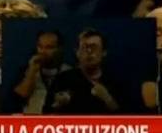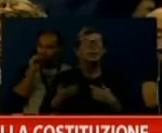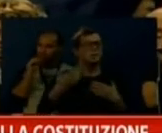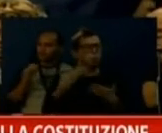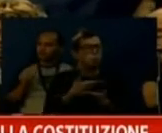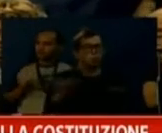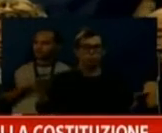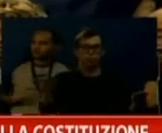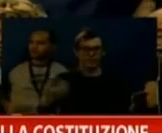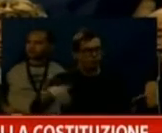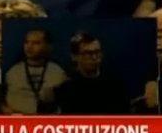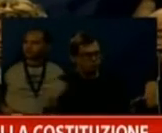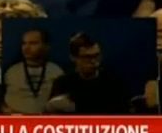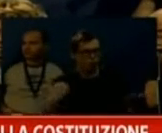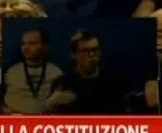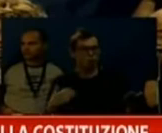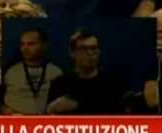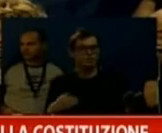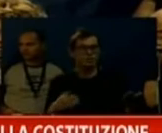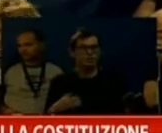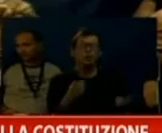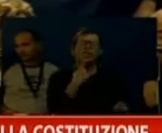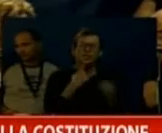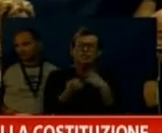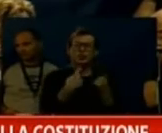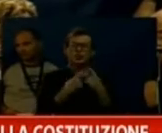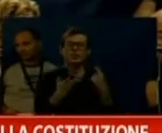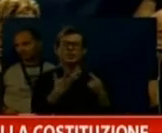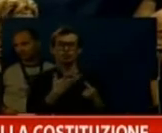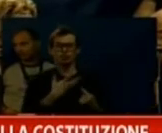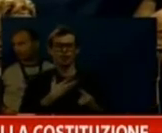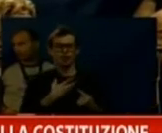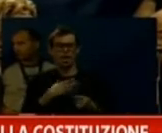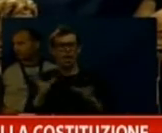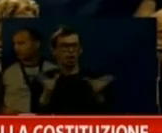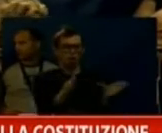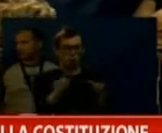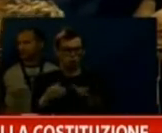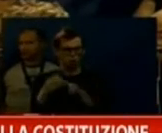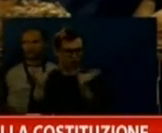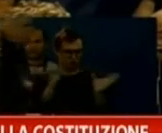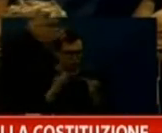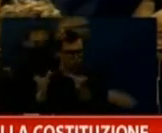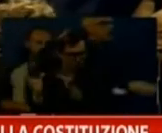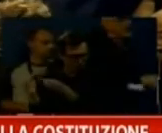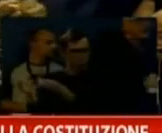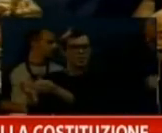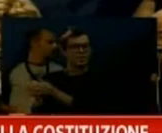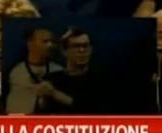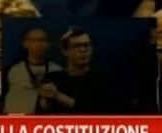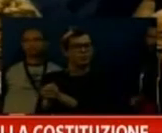stato ricordato, ha visto da una parte i conservatori che ritengono che la